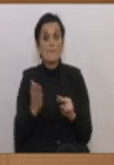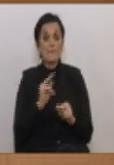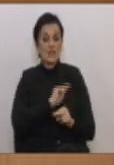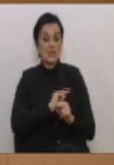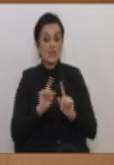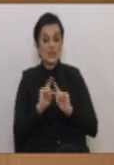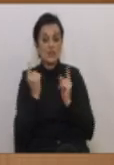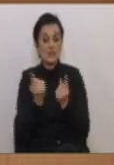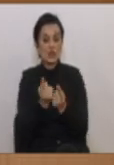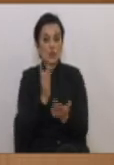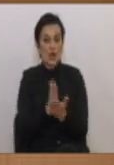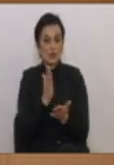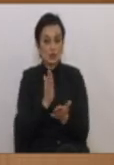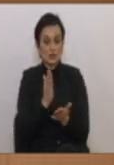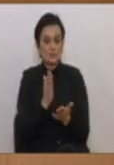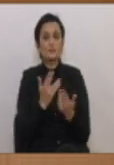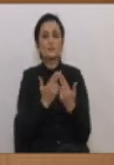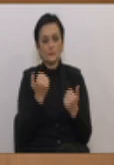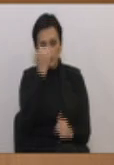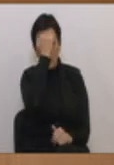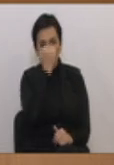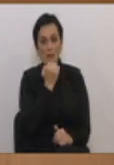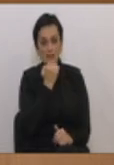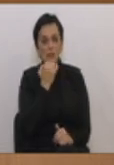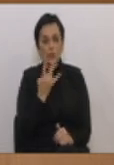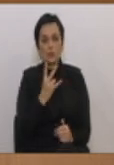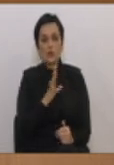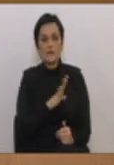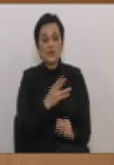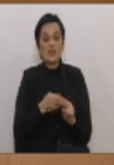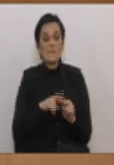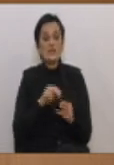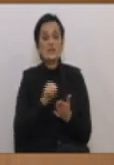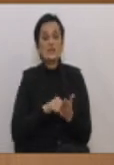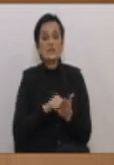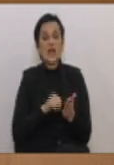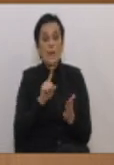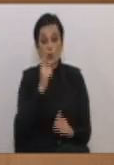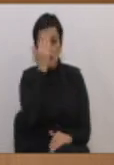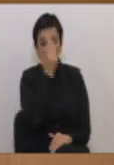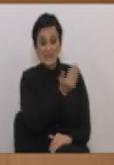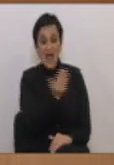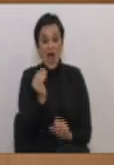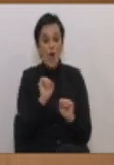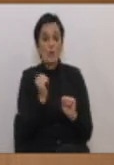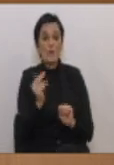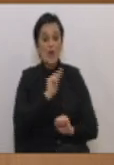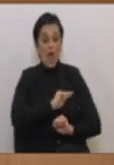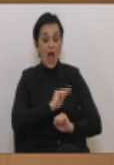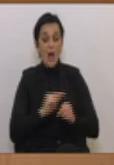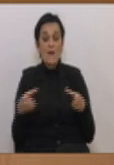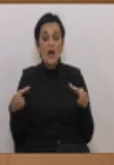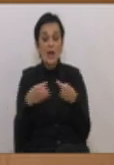არ შეიძლება არ გვიხაროდეს და მადლიერი არ ვიყოთ იმის გამო, რომ თავად სახალხო დამცველი, მისი აპარატის